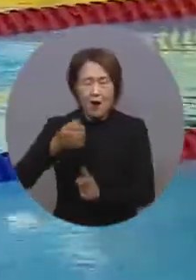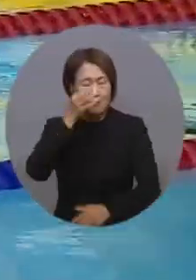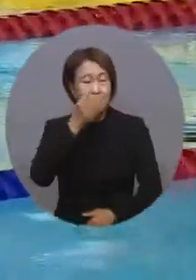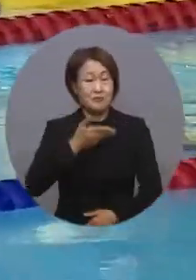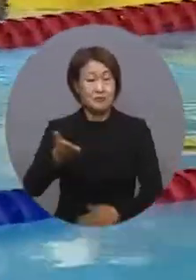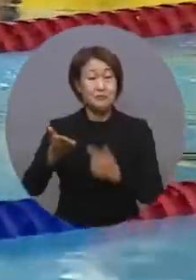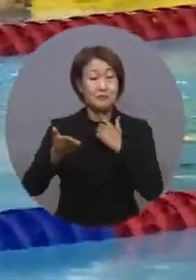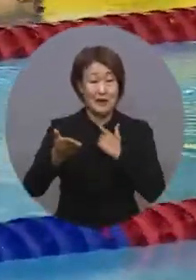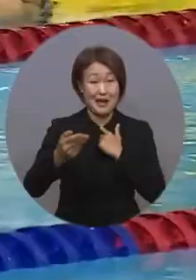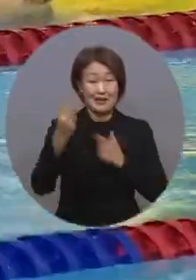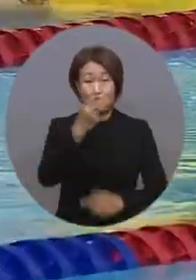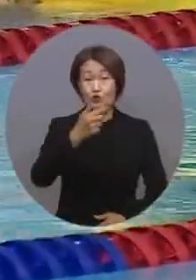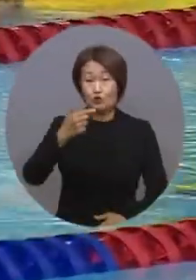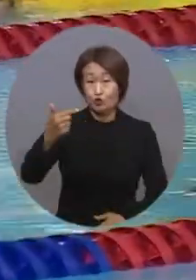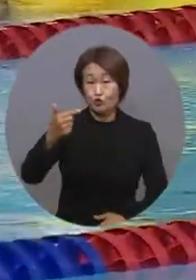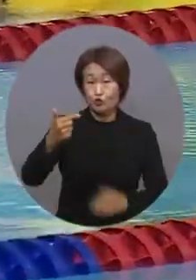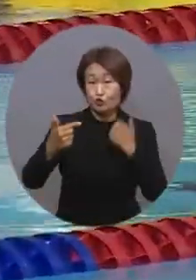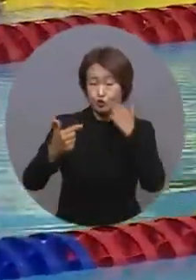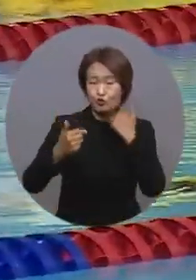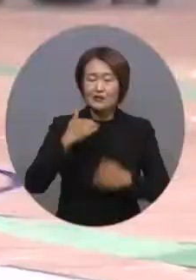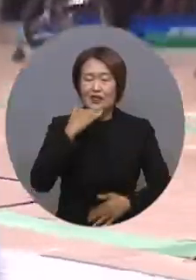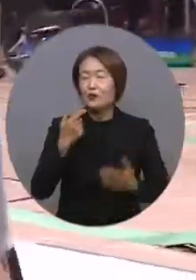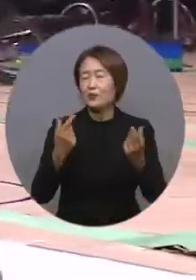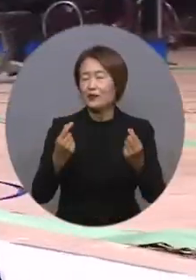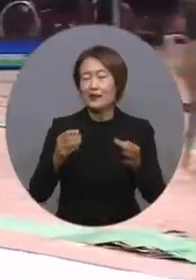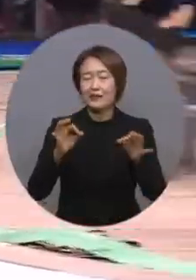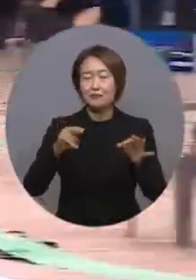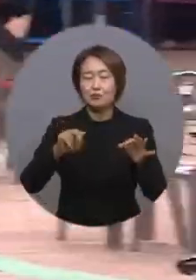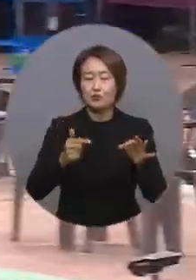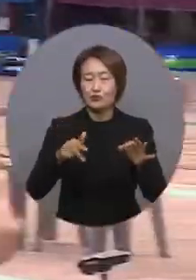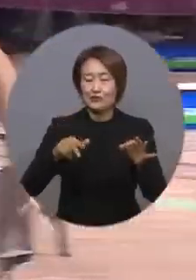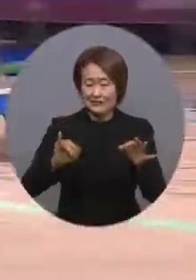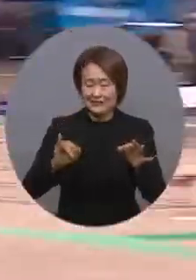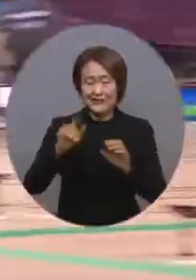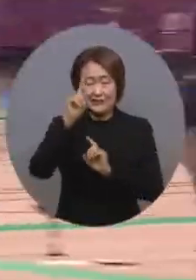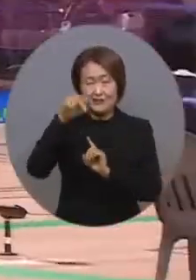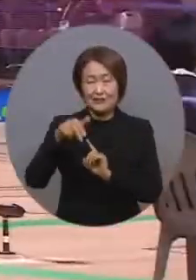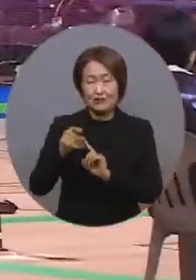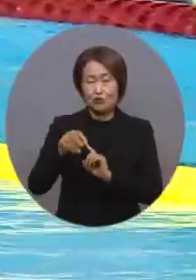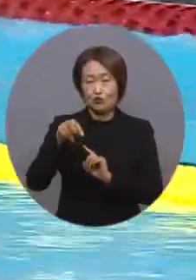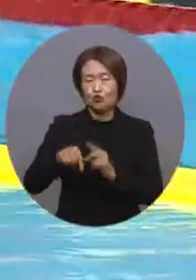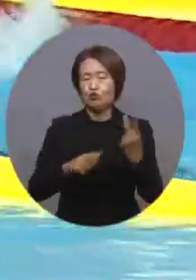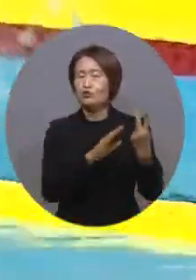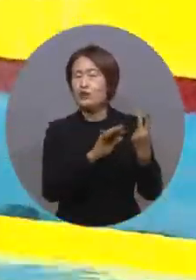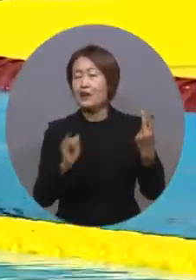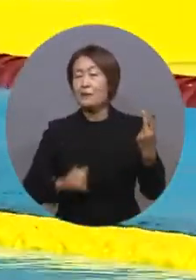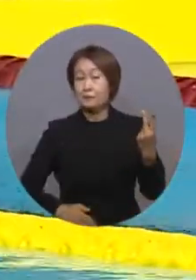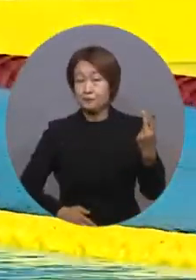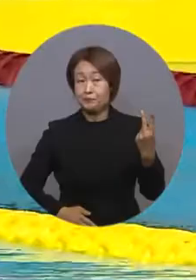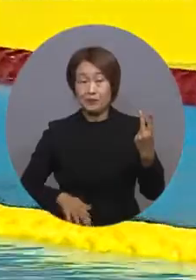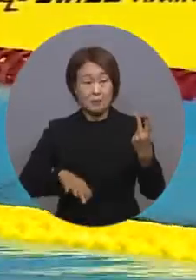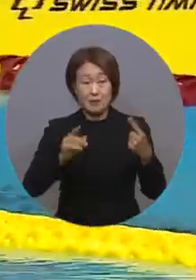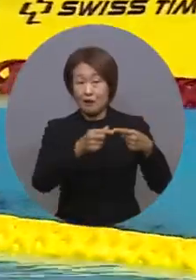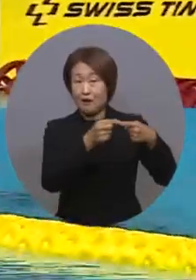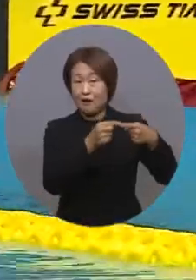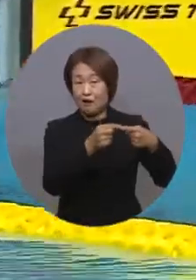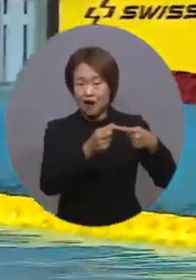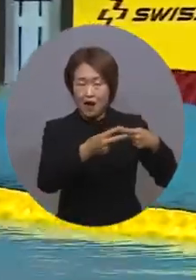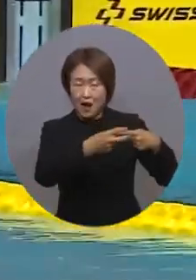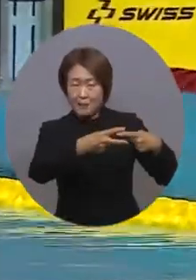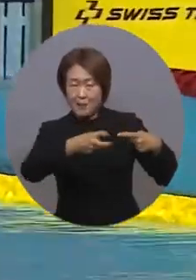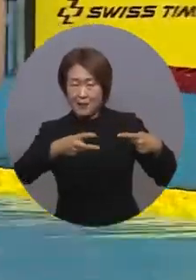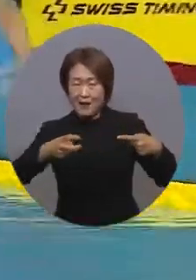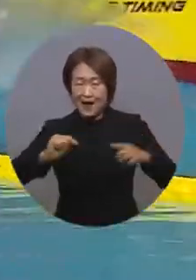중심에 2006년생 동갑내기 김윤지 선수 그리고 이정수 선수가 있었습니다. 먼저 김윤지 선수는 수영